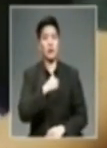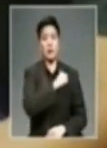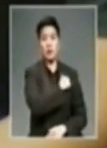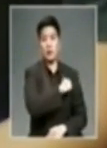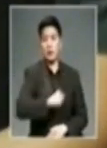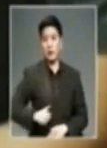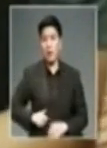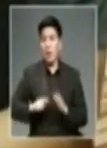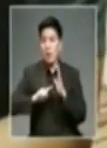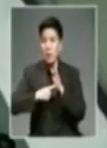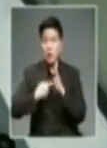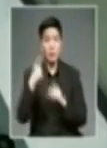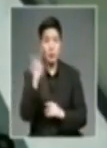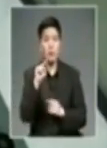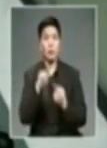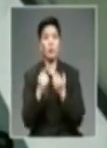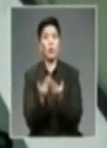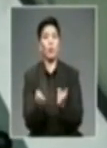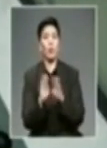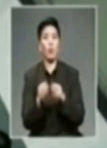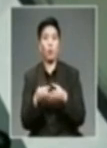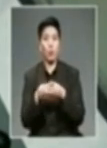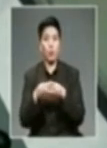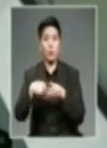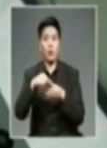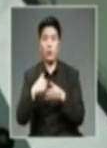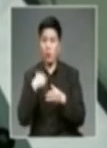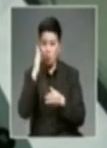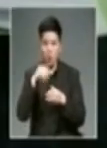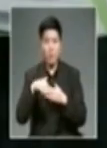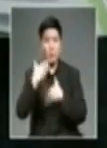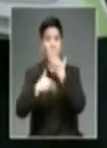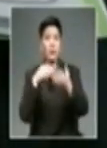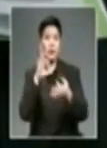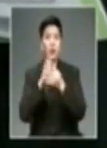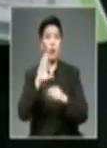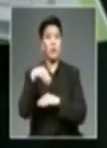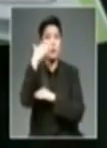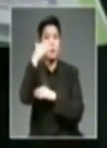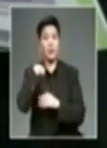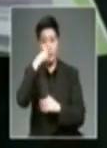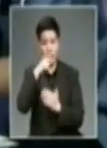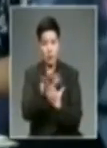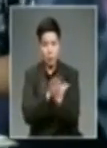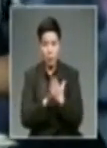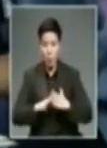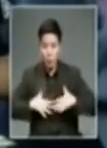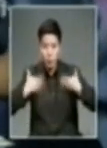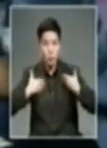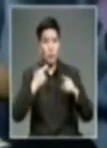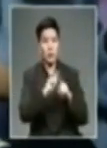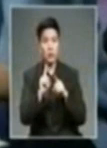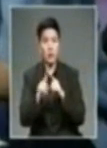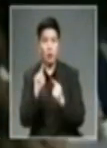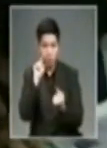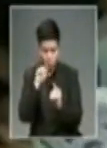ากษัตริย์เริ่มต้นณจุดนี้รวมทั้งความมั่งคั่งของประเทศและความอยู่ดีมีสุขของพี่น้องประชาชนทุกคนเราจ